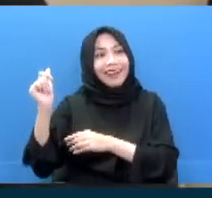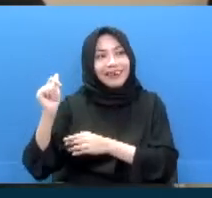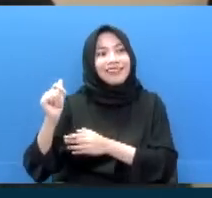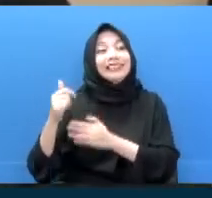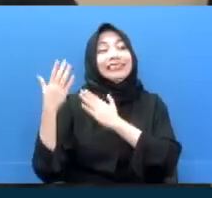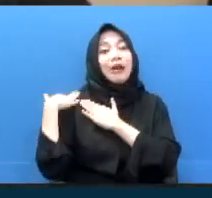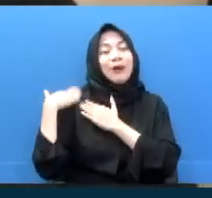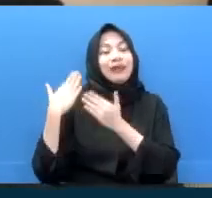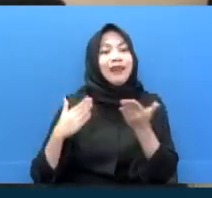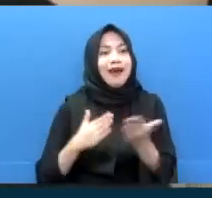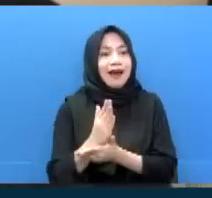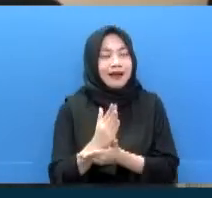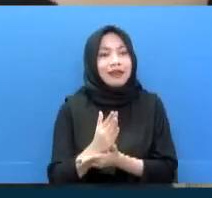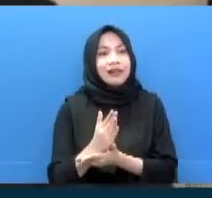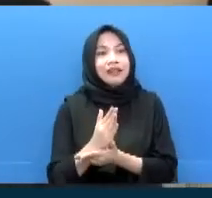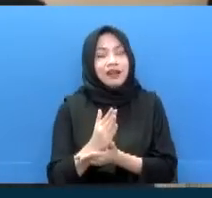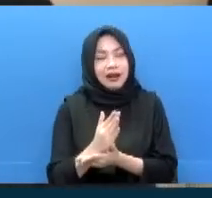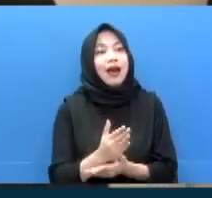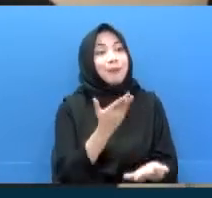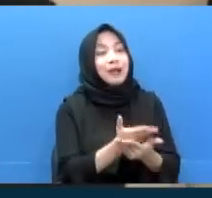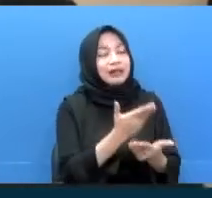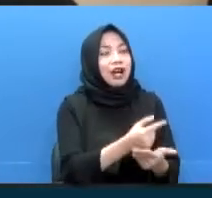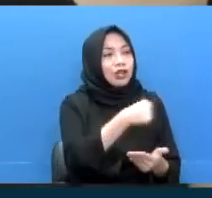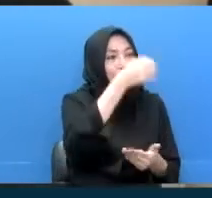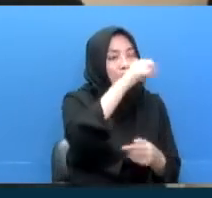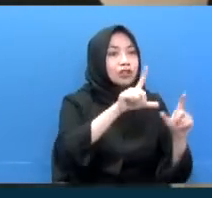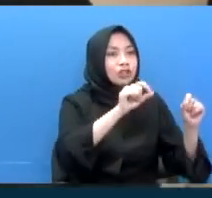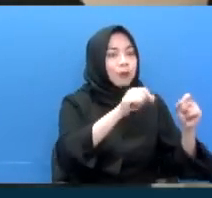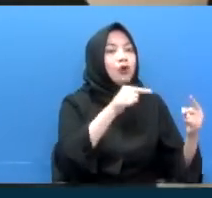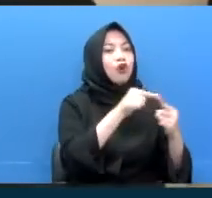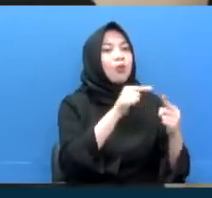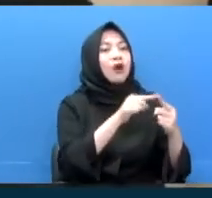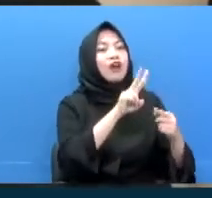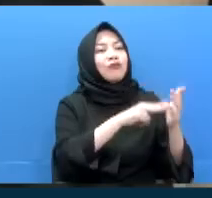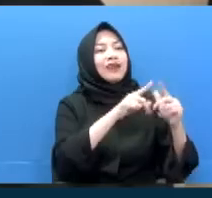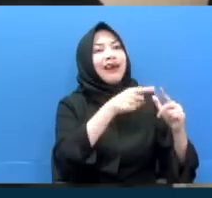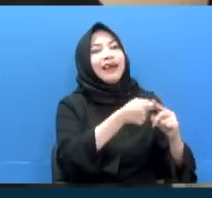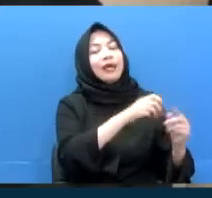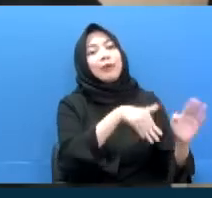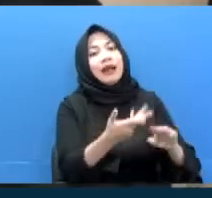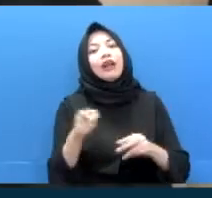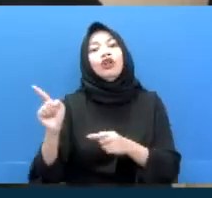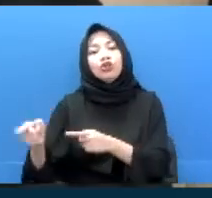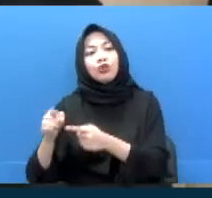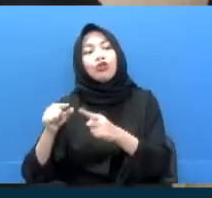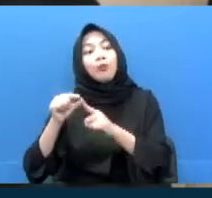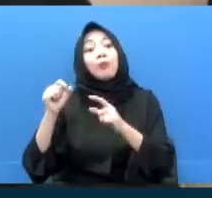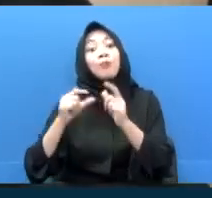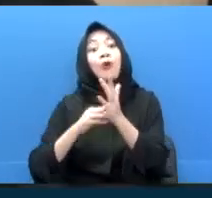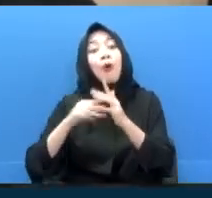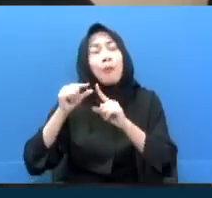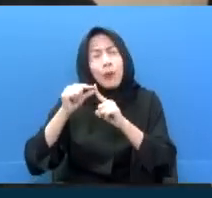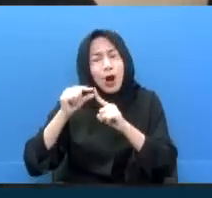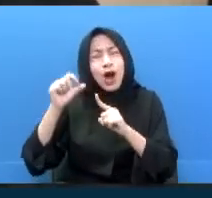masih berbeda jadi yang yang proses di Polda itu adalah ee menyakut masalah kematian Eki dan Oke terima kasih Bung Krisna atas